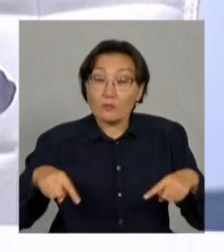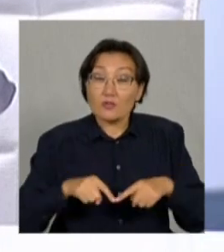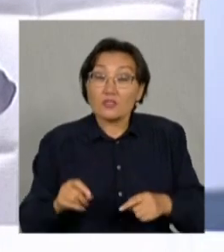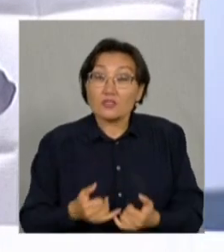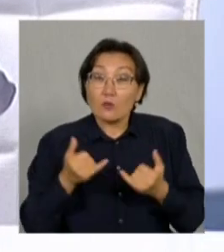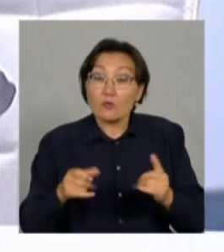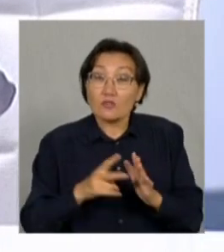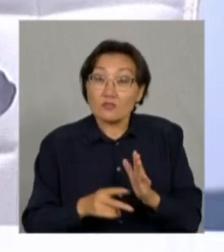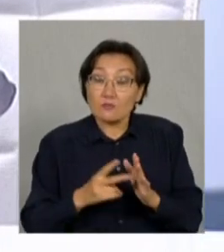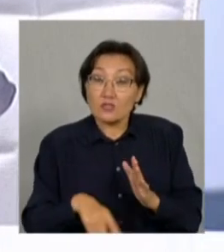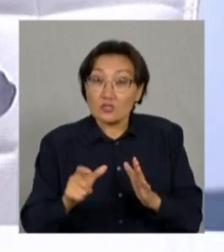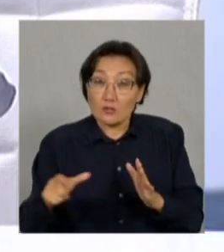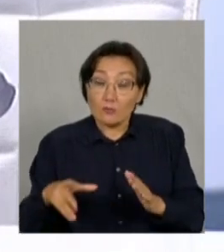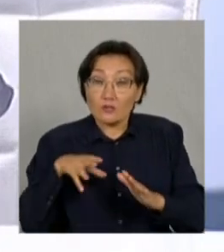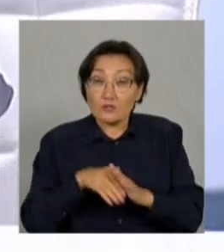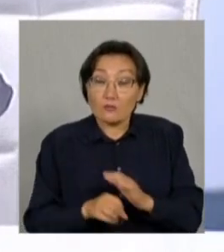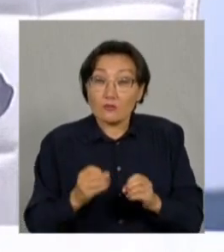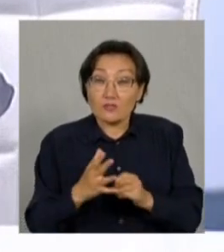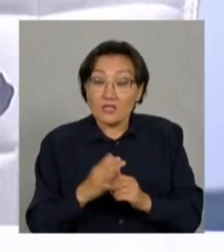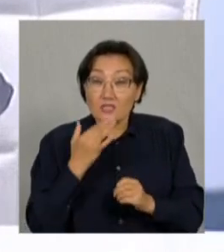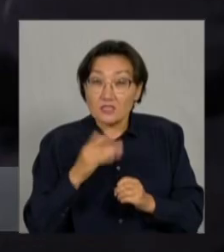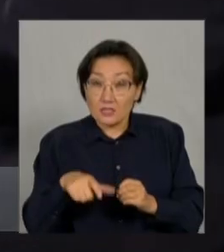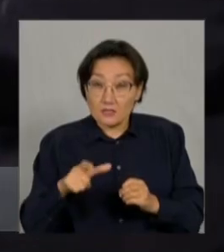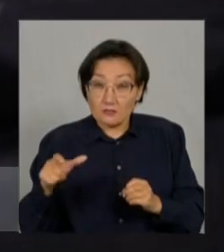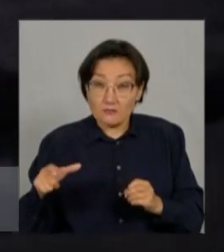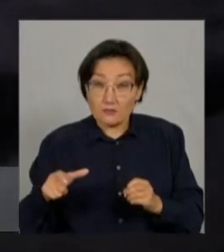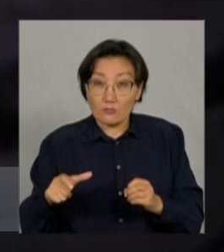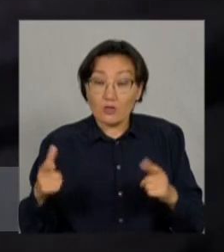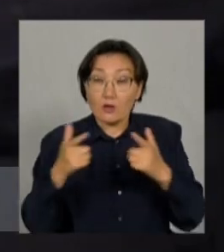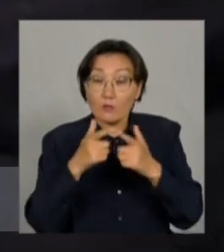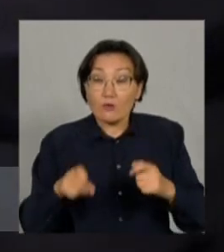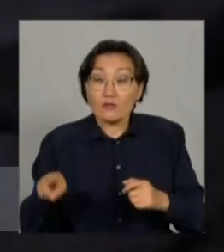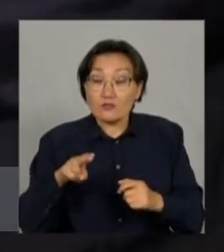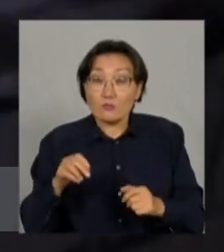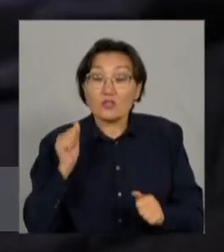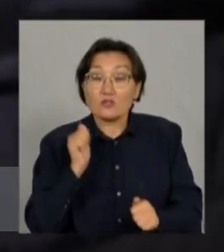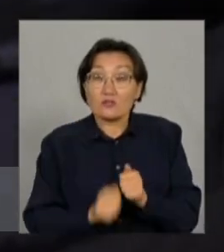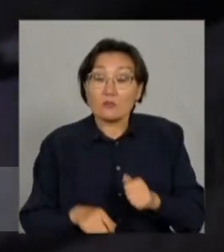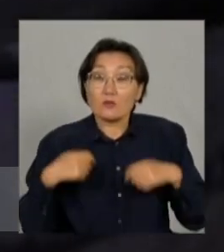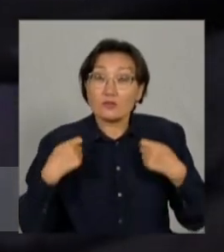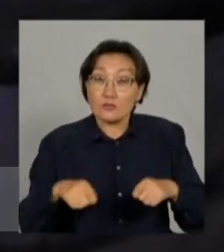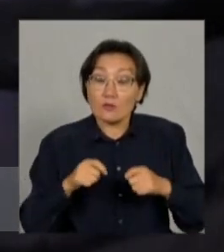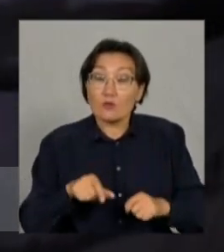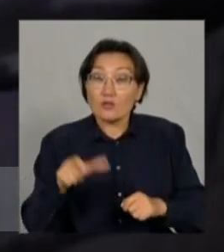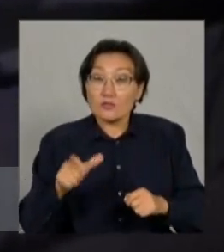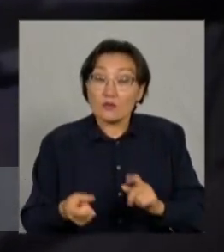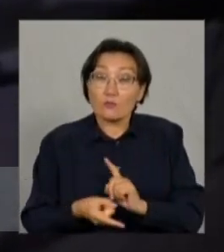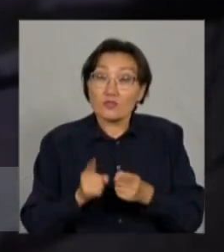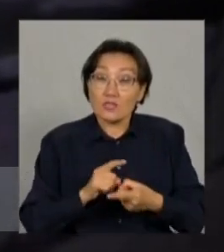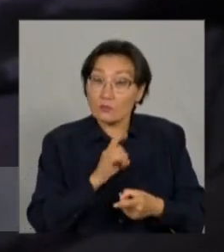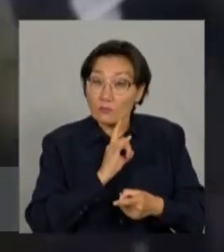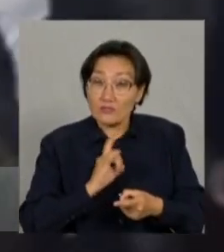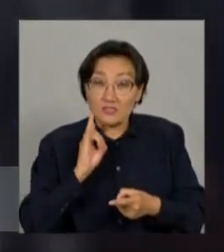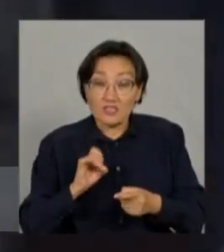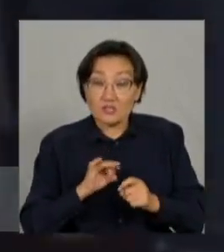порядка 70 потерпевших, в том числе 15 иностранцев. По данным МВД, зачастую жертвами торговли людьми в нашей стране становятся женщины